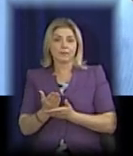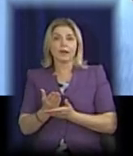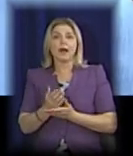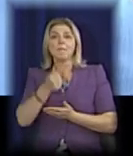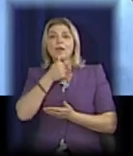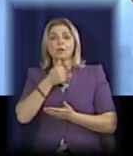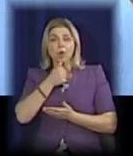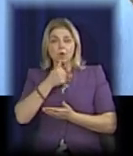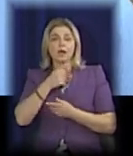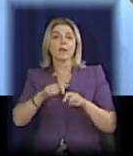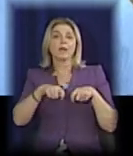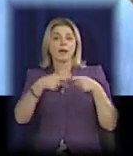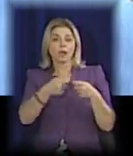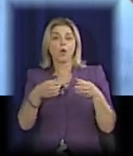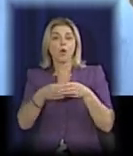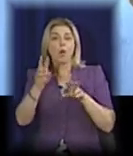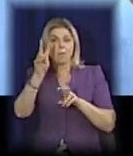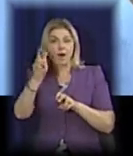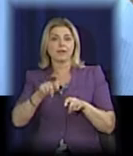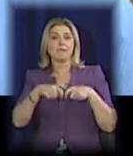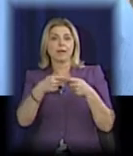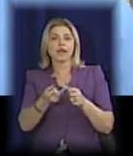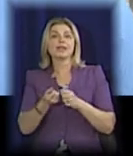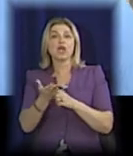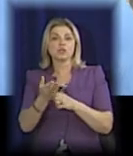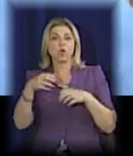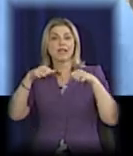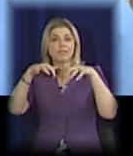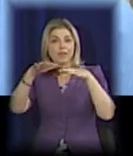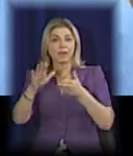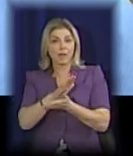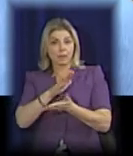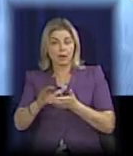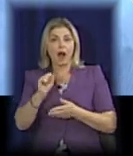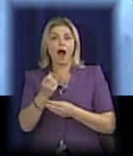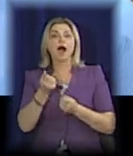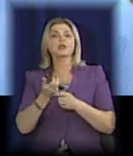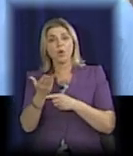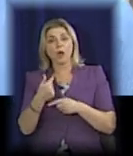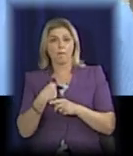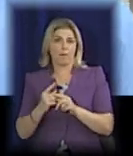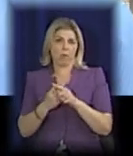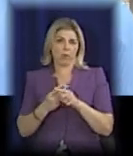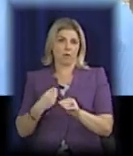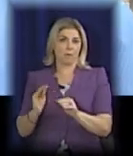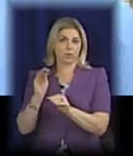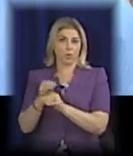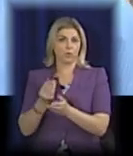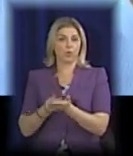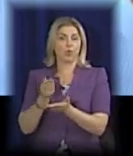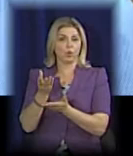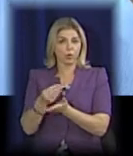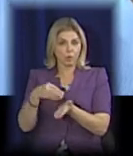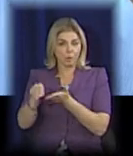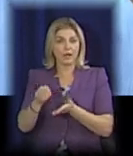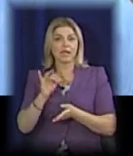пілоту вони передадуть, компанія передасть нам якусь кількість безкоштовно, якусь кількість ми докупимо, аби перевірити ефективність